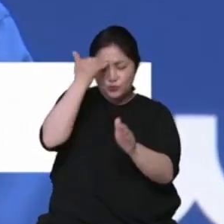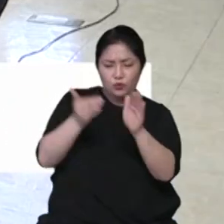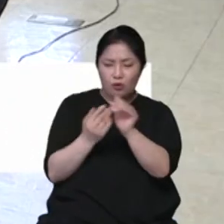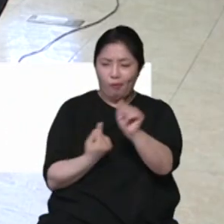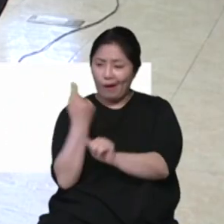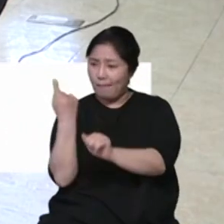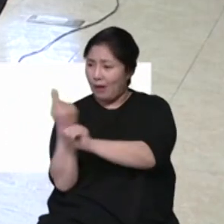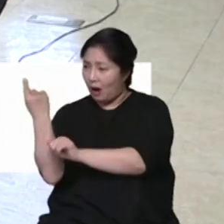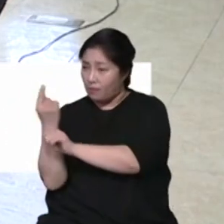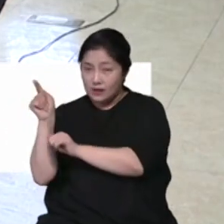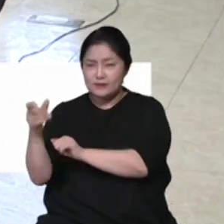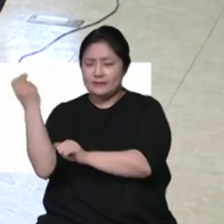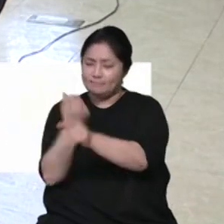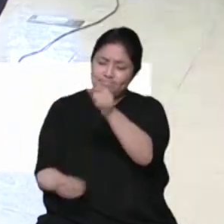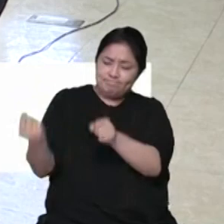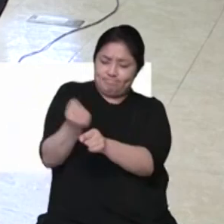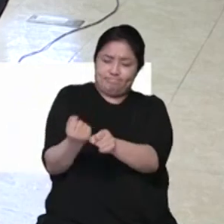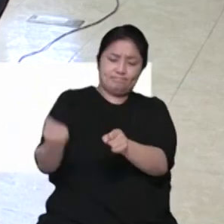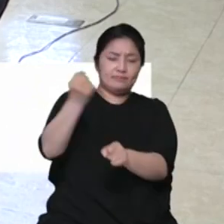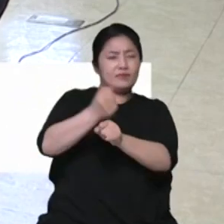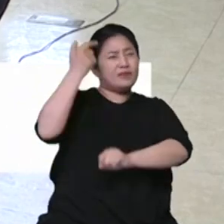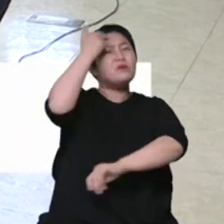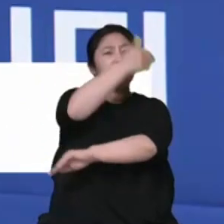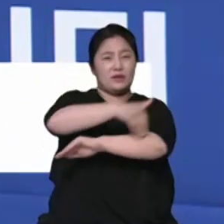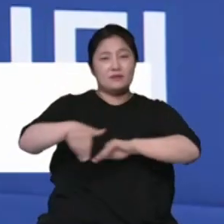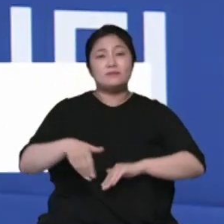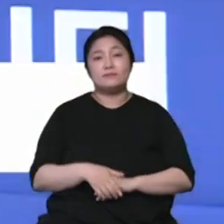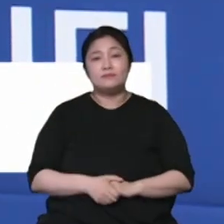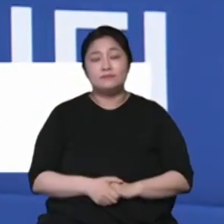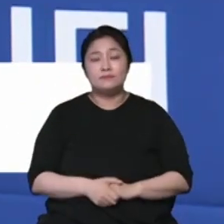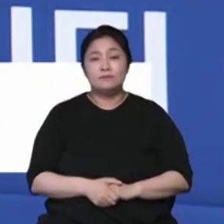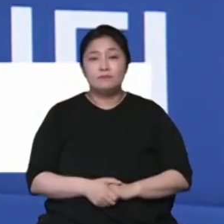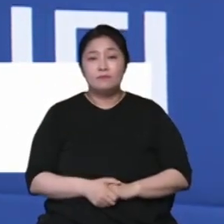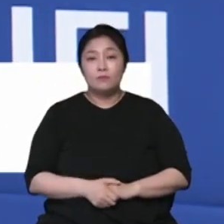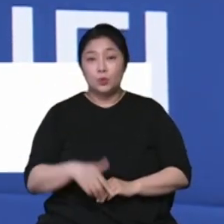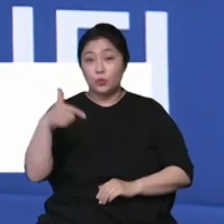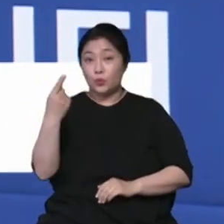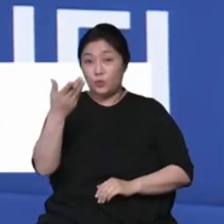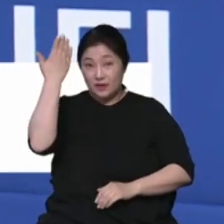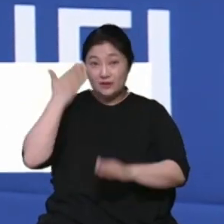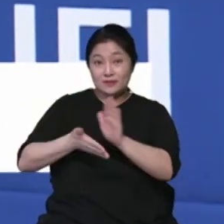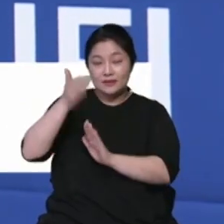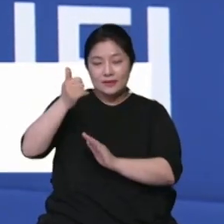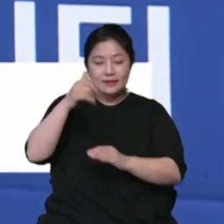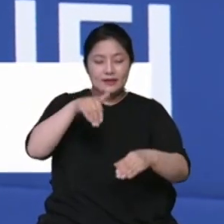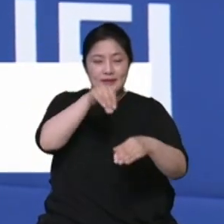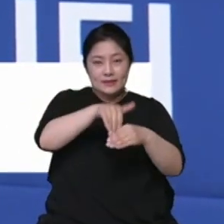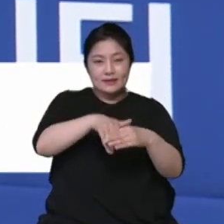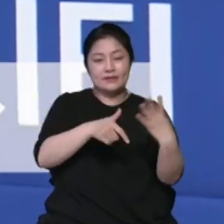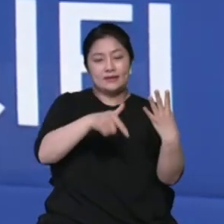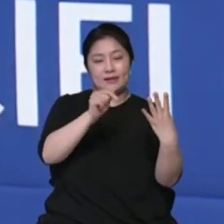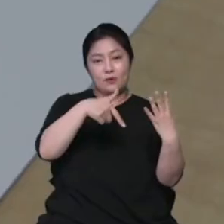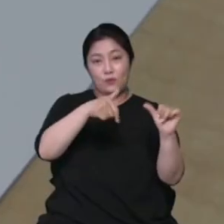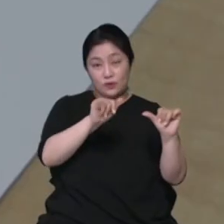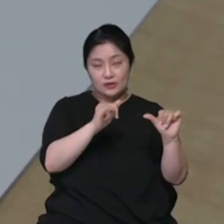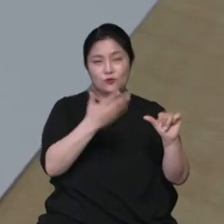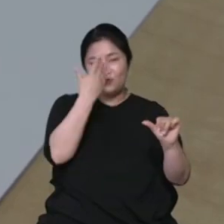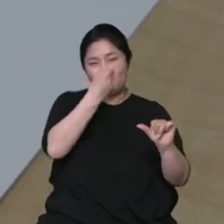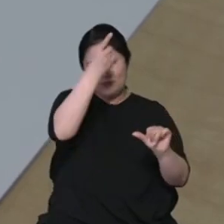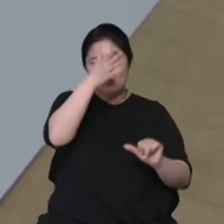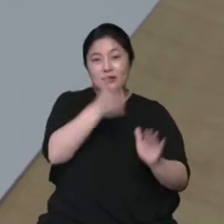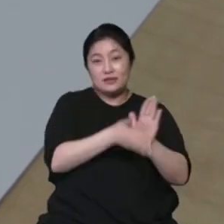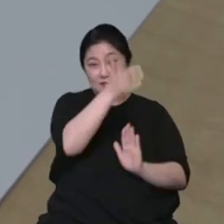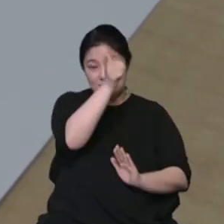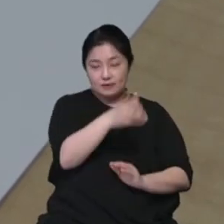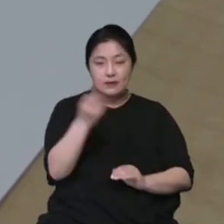궤도에서 벗어난 것들을 시급히 정상화하겠다고 강조했습니다. 노 전 시장은 민선 4호기 순천시장과